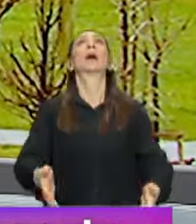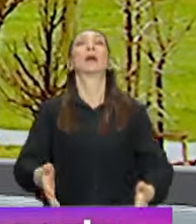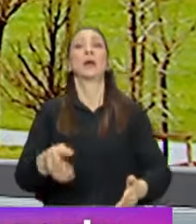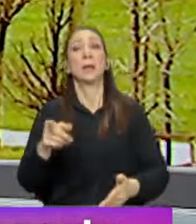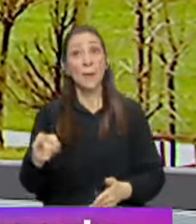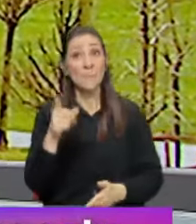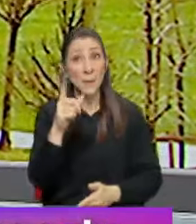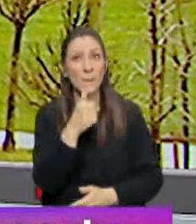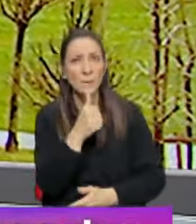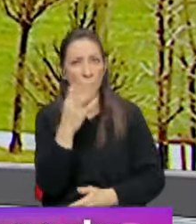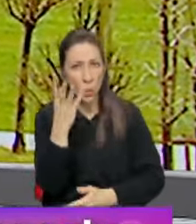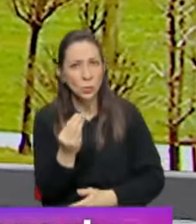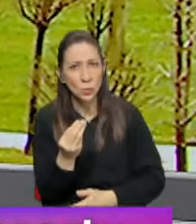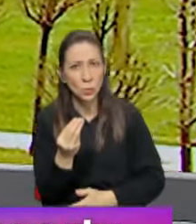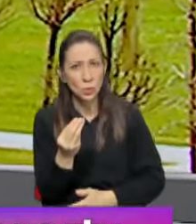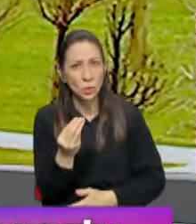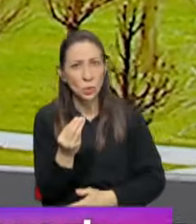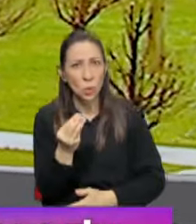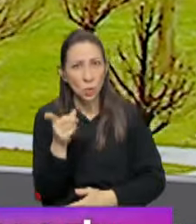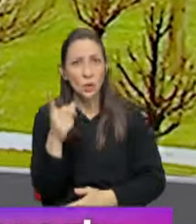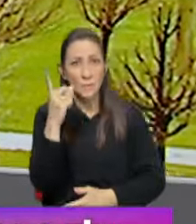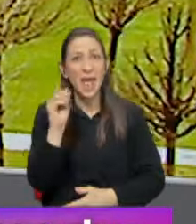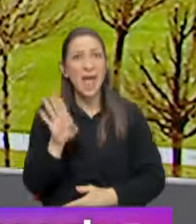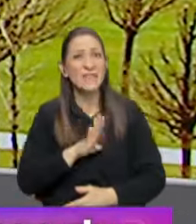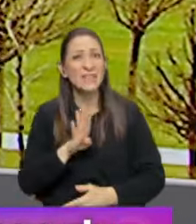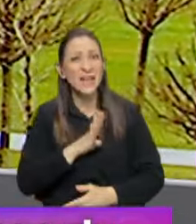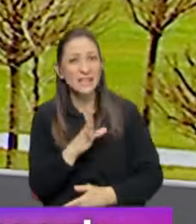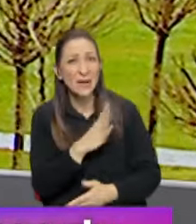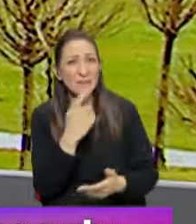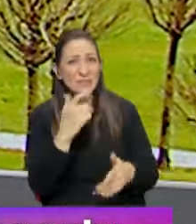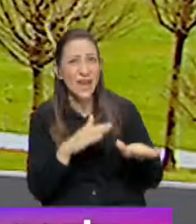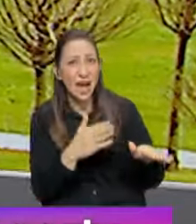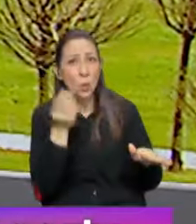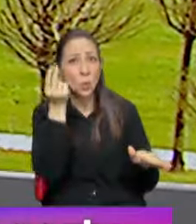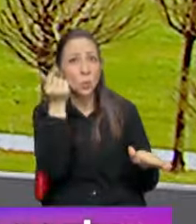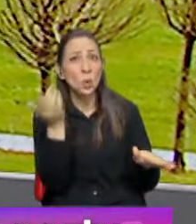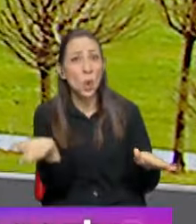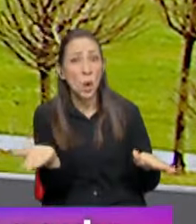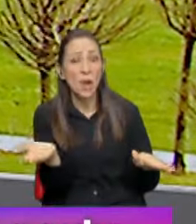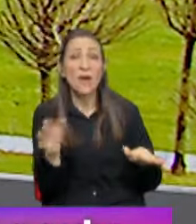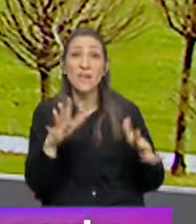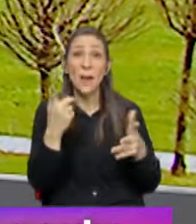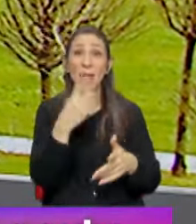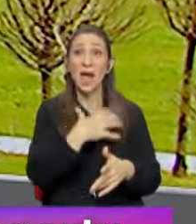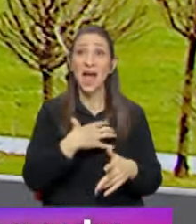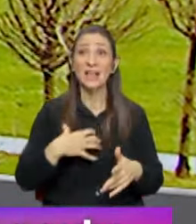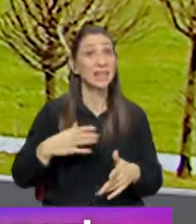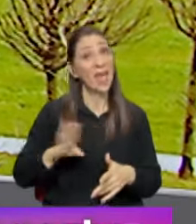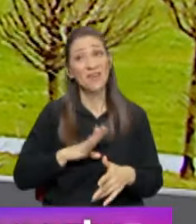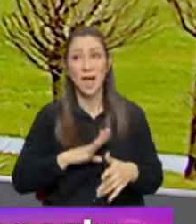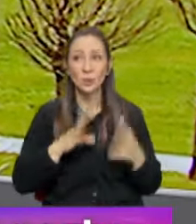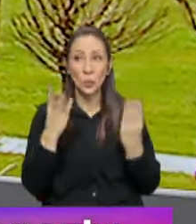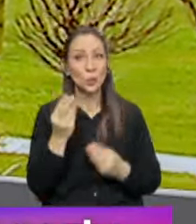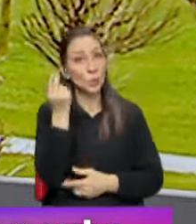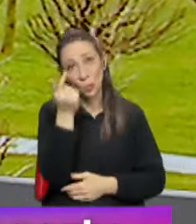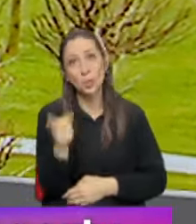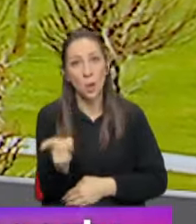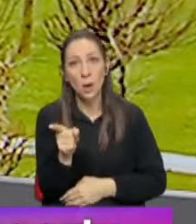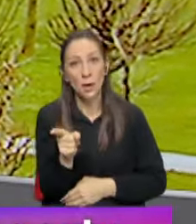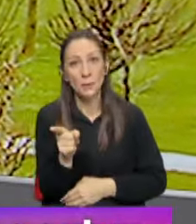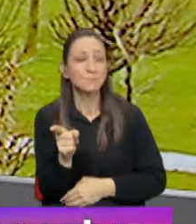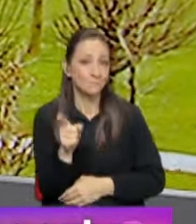da bir baba olduğu, onun da bir evladı olduğu unutuluyor. Ya da bir annenin evladı olduğu